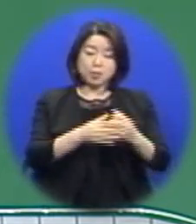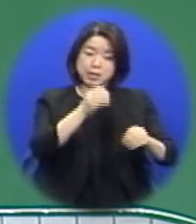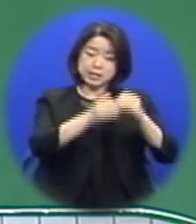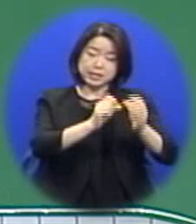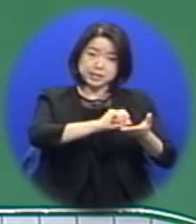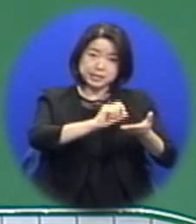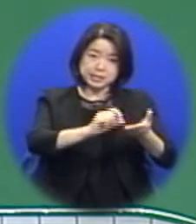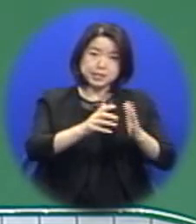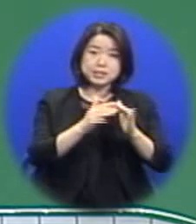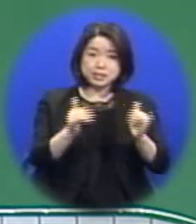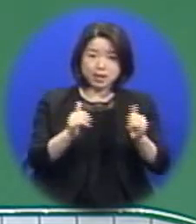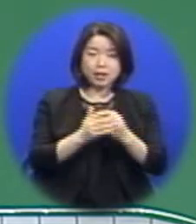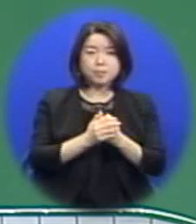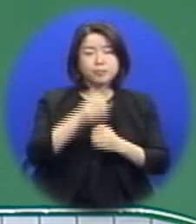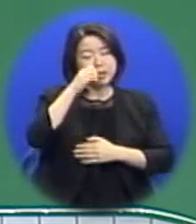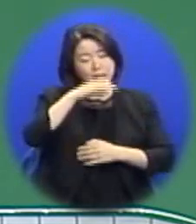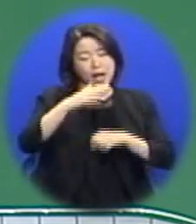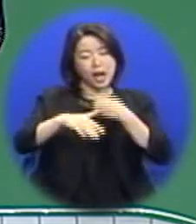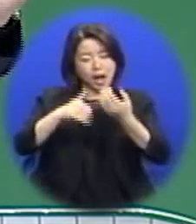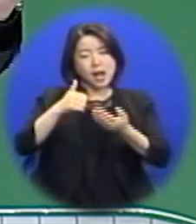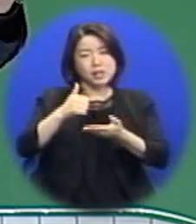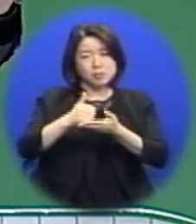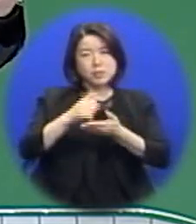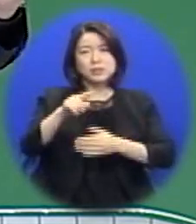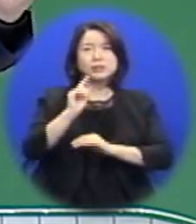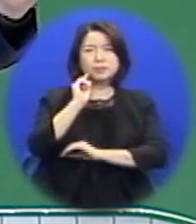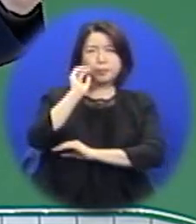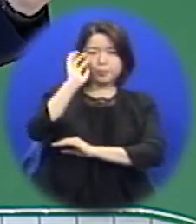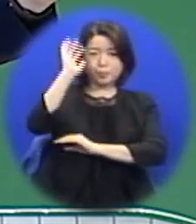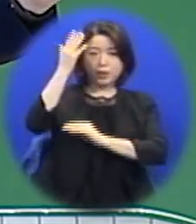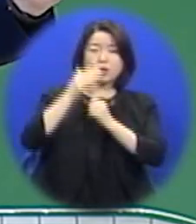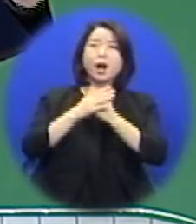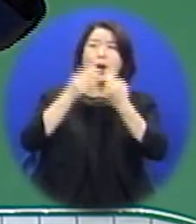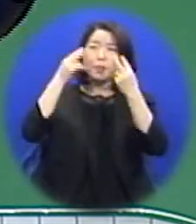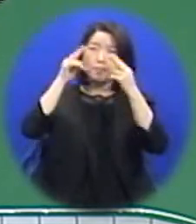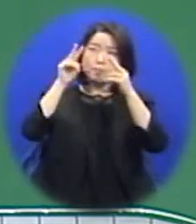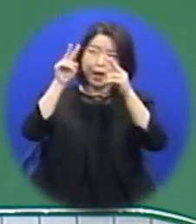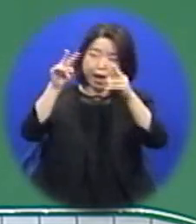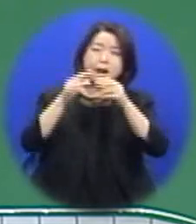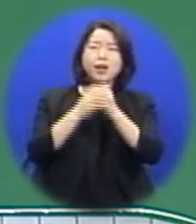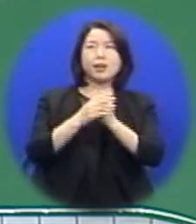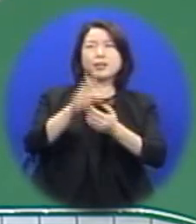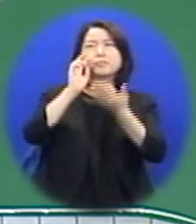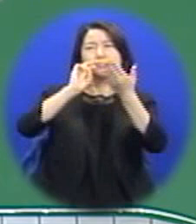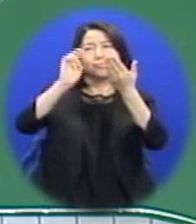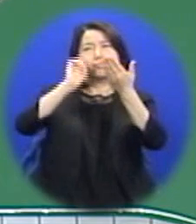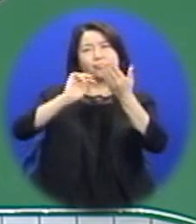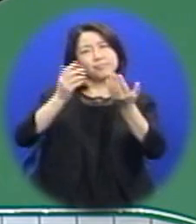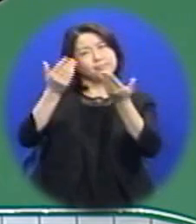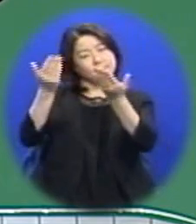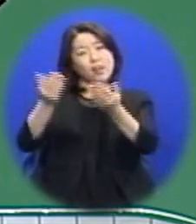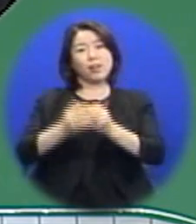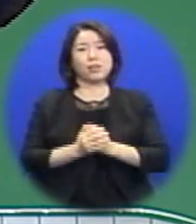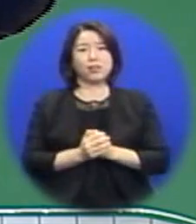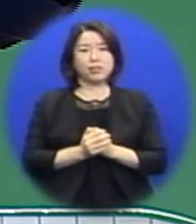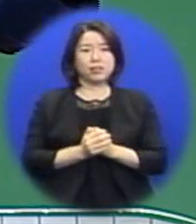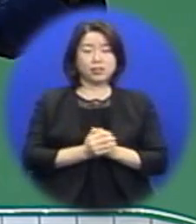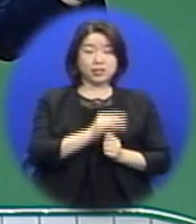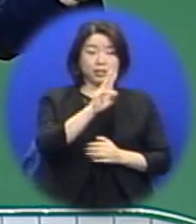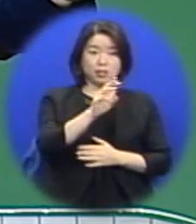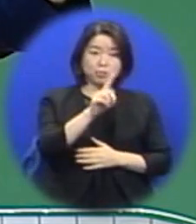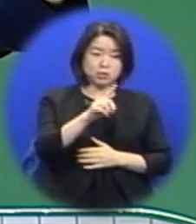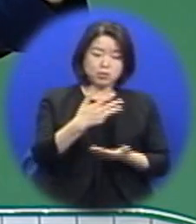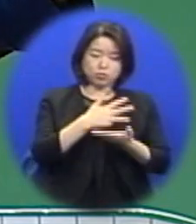기자는 그냥 하나님을 그 영광을 바라보면서 찬양하는 거예요. 31절에